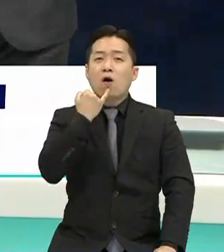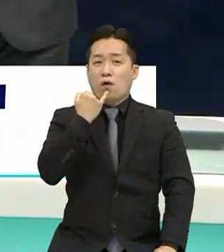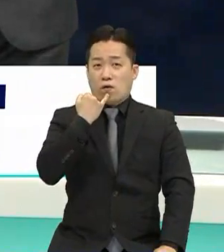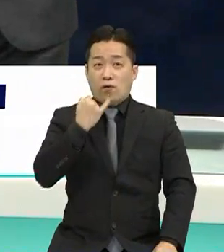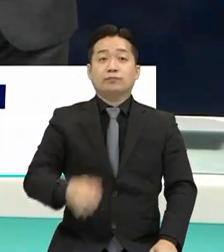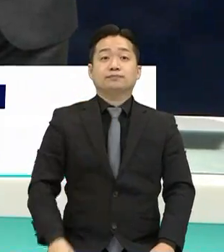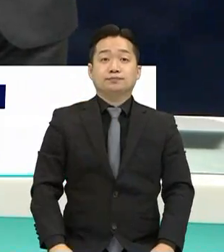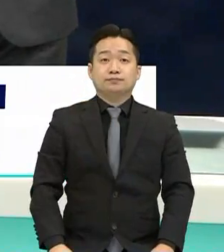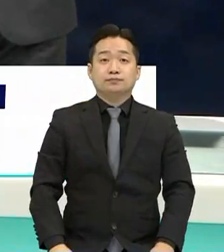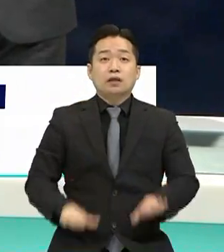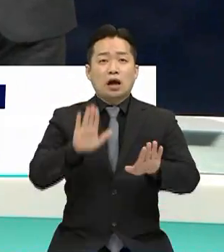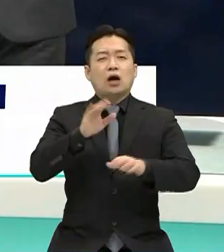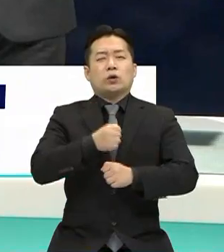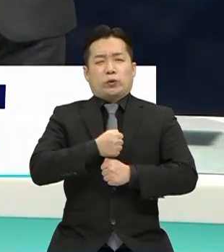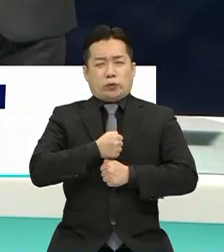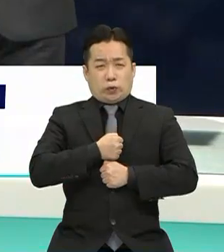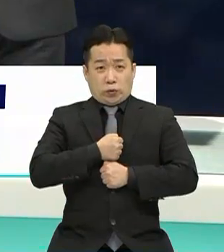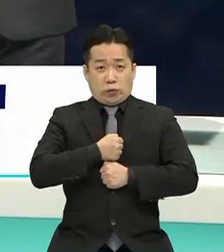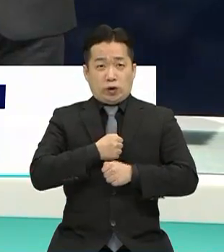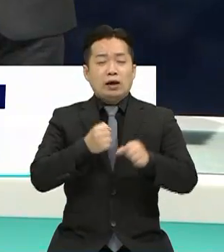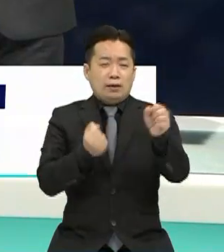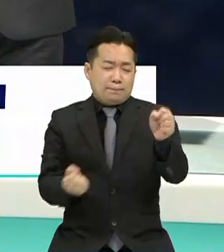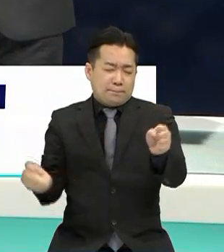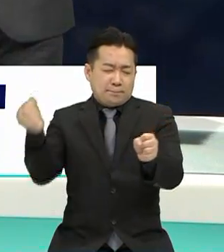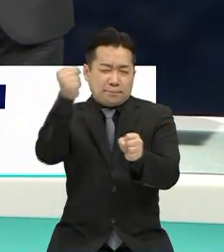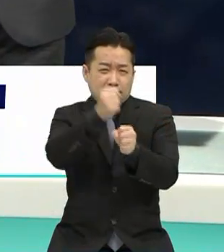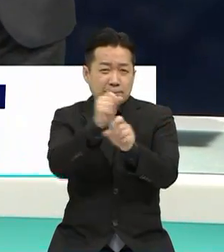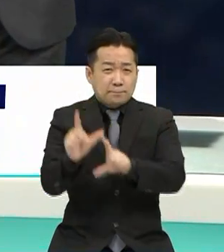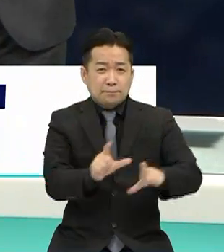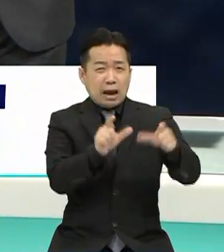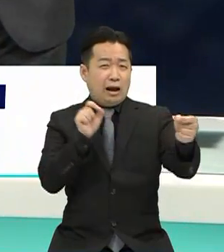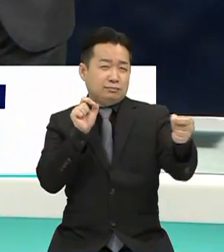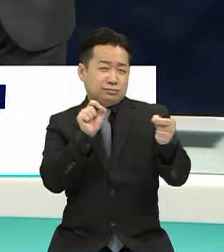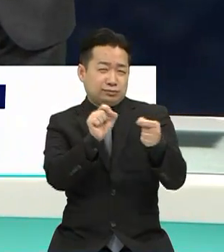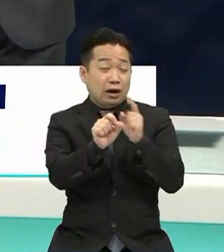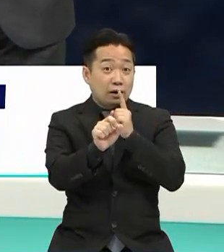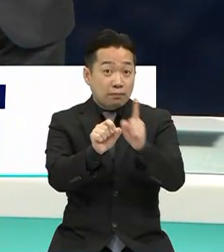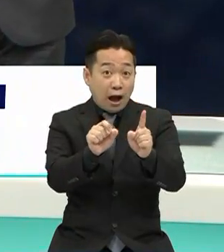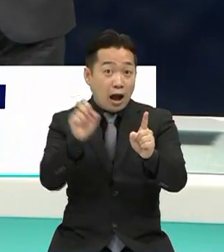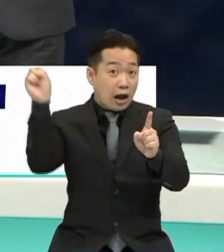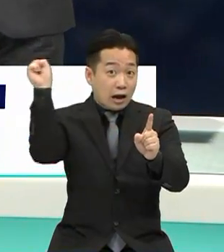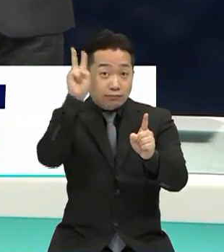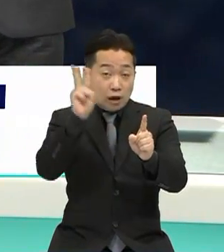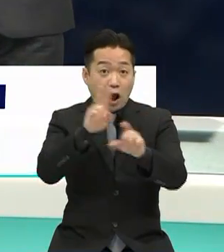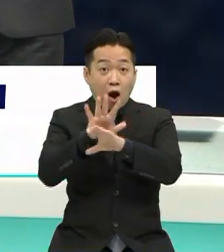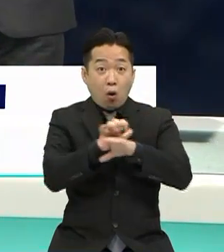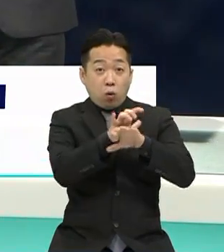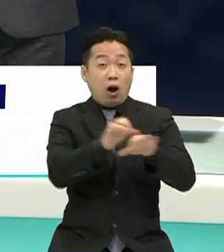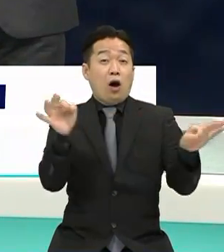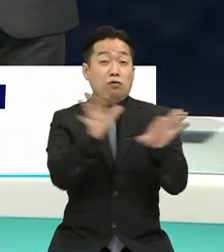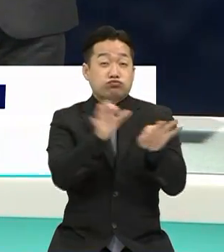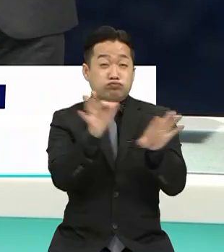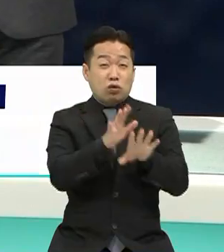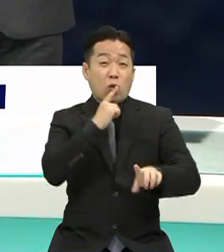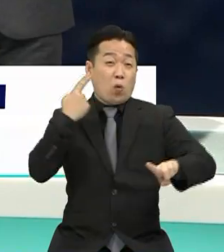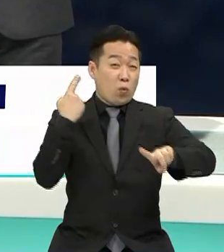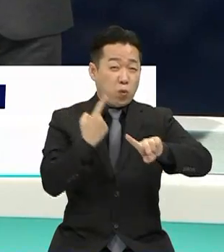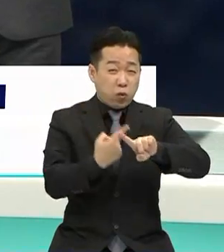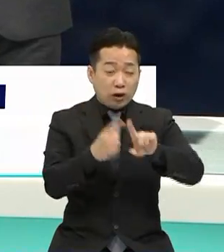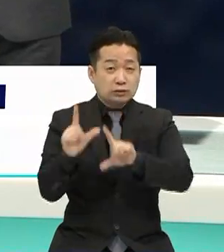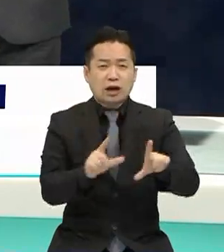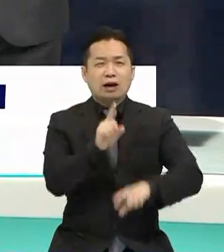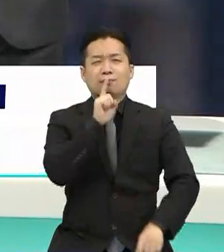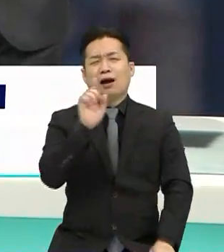가능합니다. 다만 조심스럽게 일상 회복으로 한 발 나아가자는 것이지 갑자기 코로나가 사라진 것처럼 생활하자는